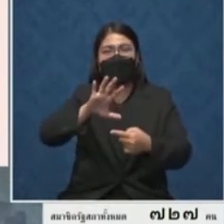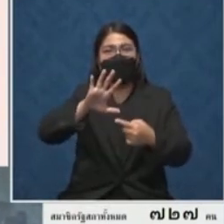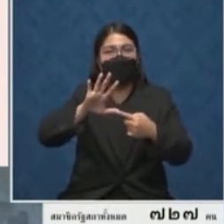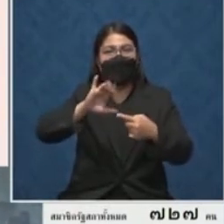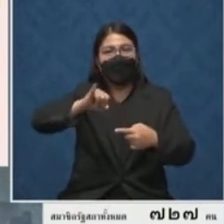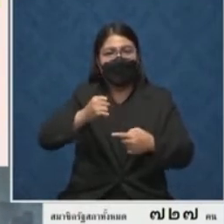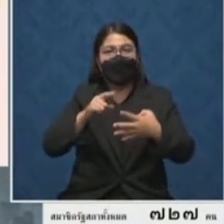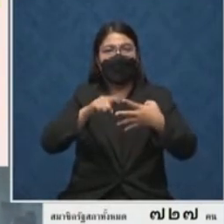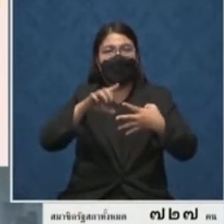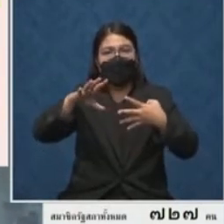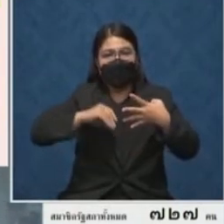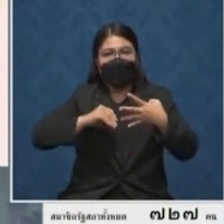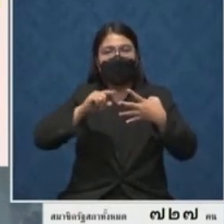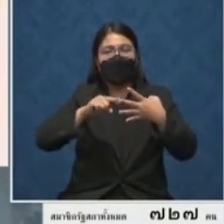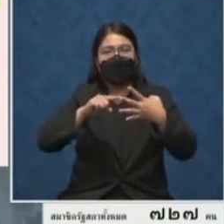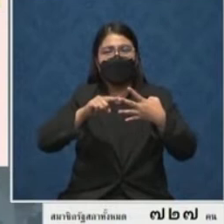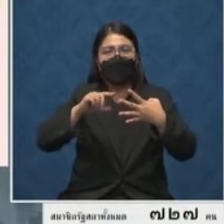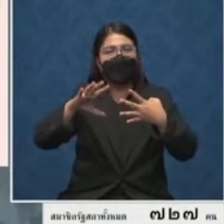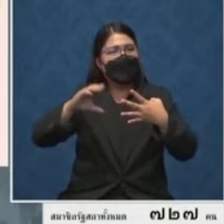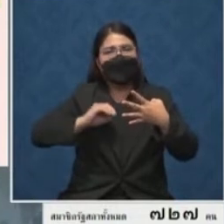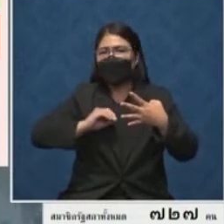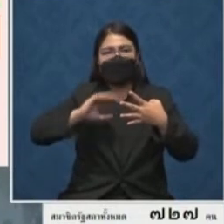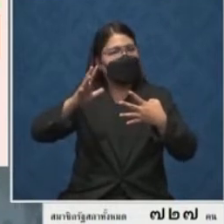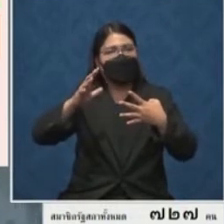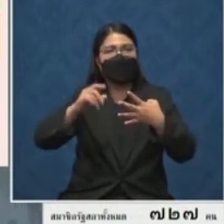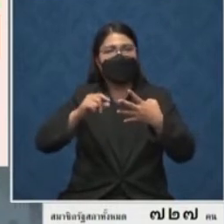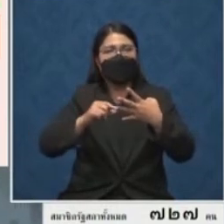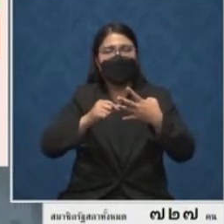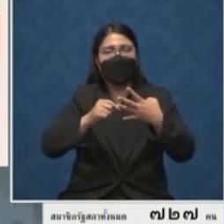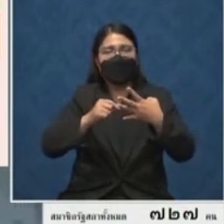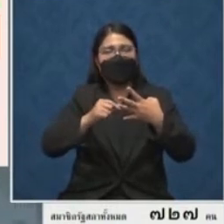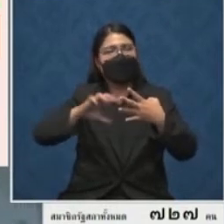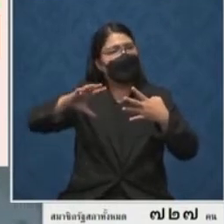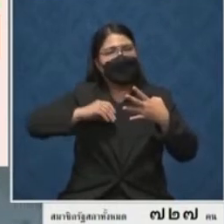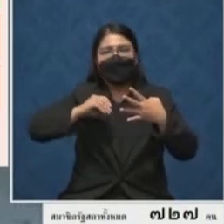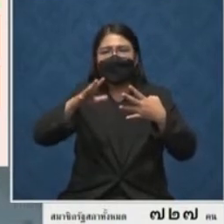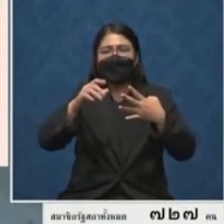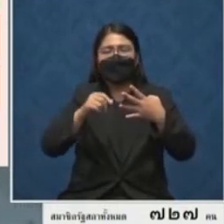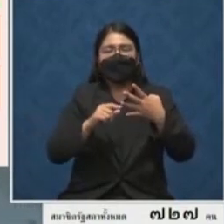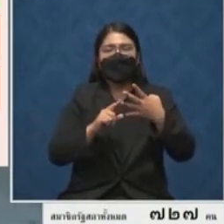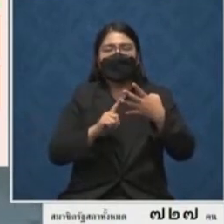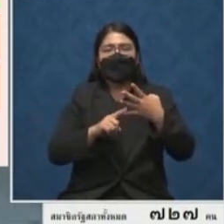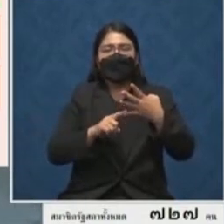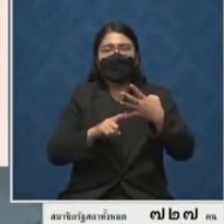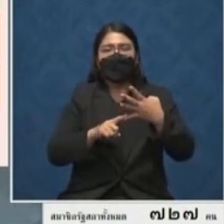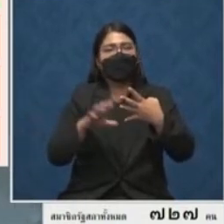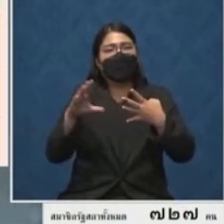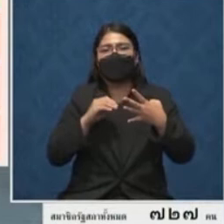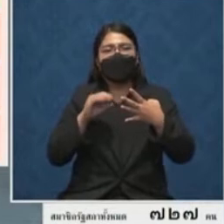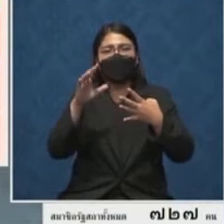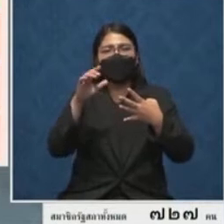การ2ไม่รับหลักการ3ไม่รับหลักการ4ไม่รับหลัก